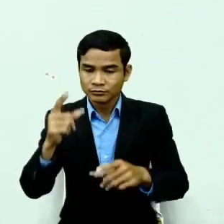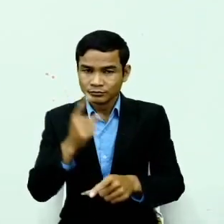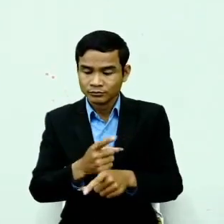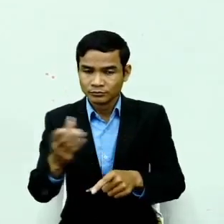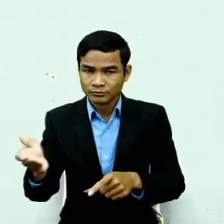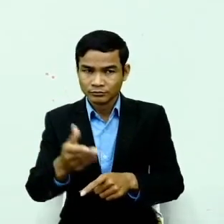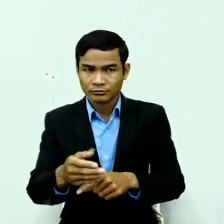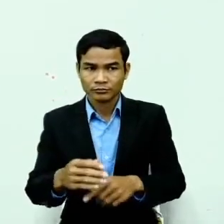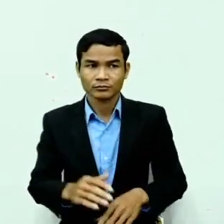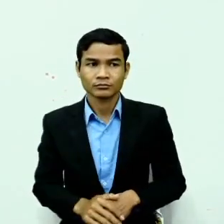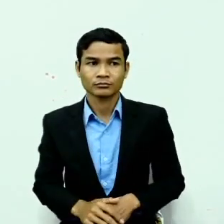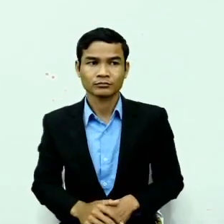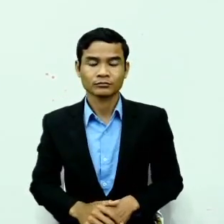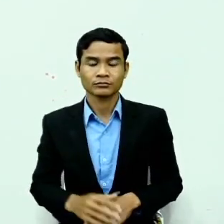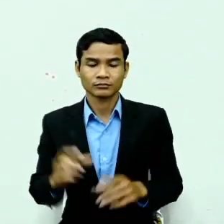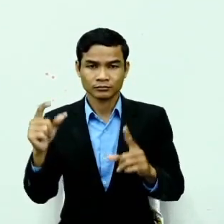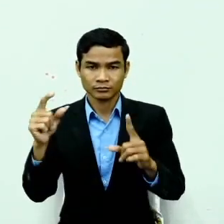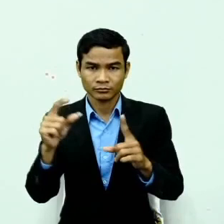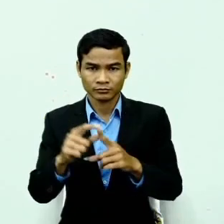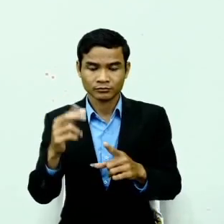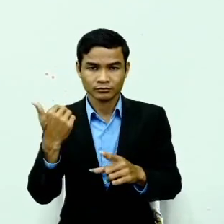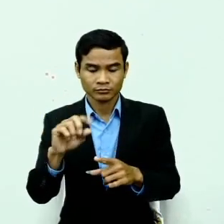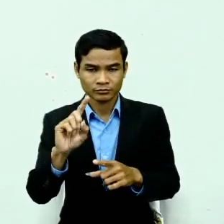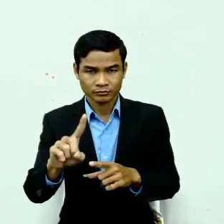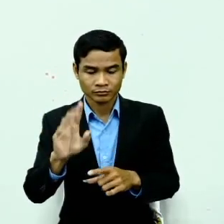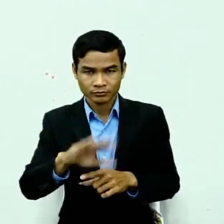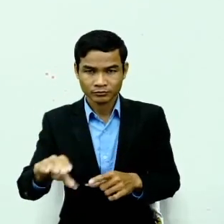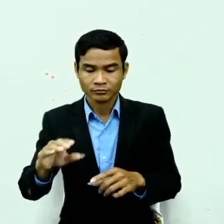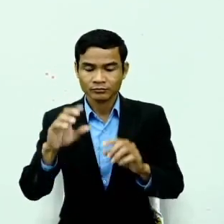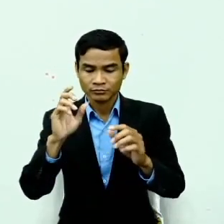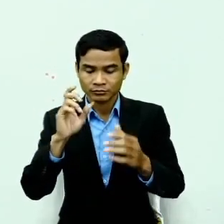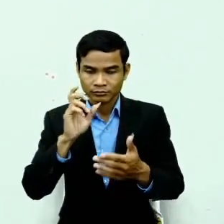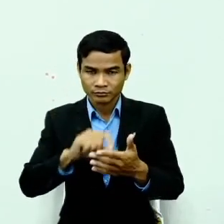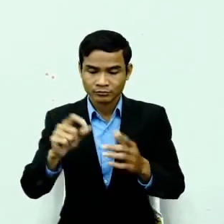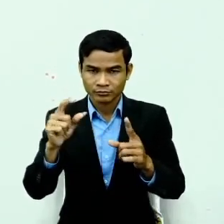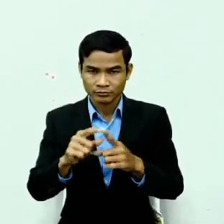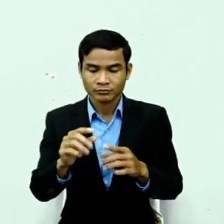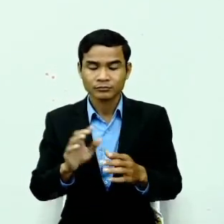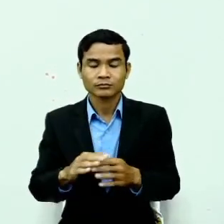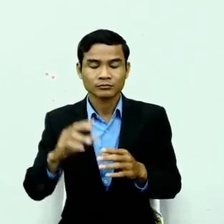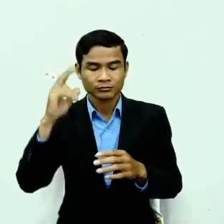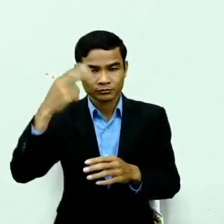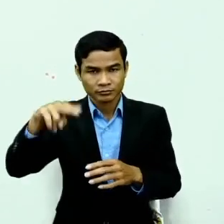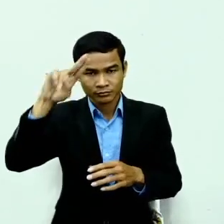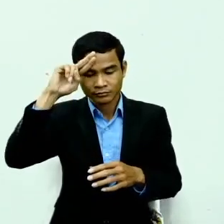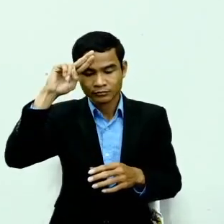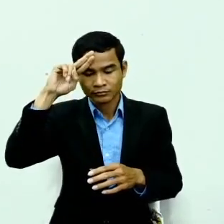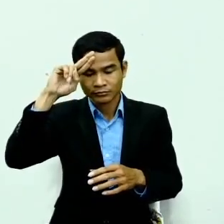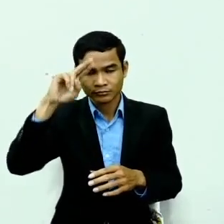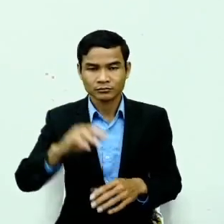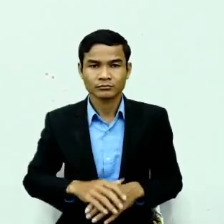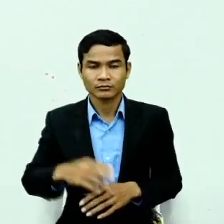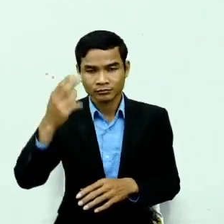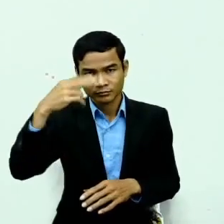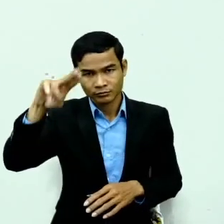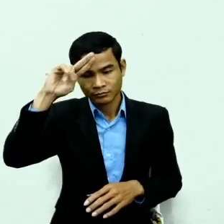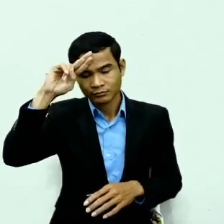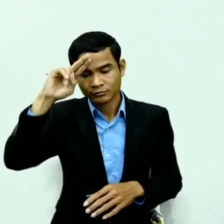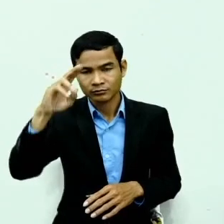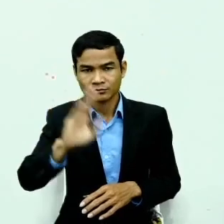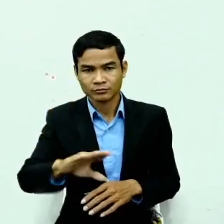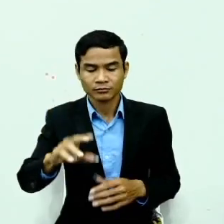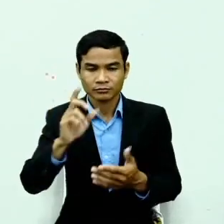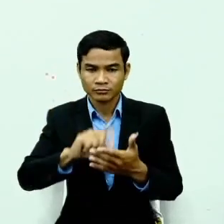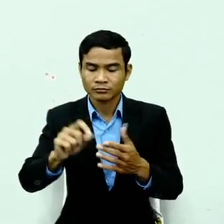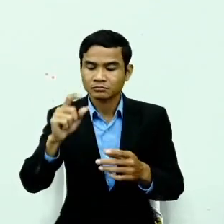trầm trâu chà pi tì muối chà con trâu sa sê pi trong cuột chà được chai pi nè nè cô sa sê mình tận ban trầm